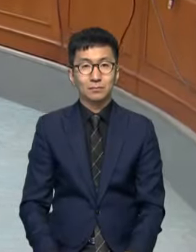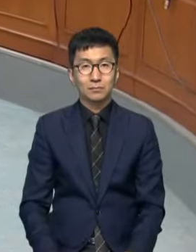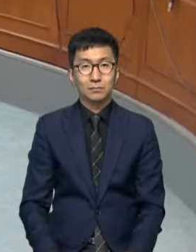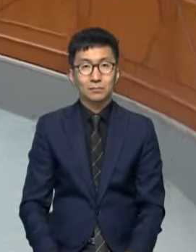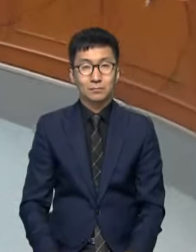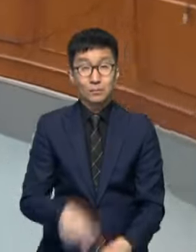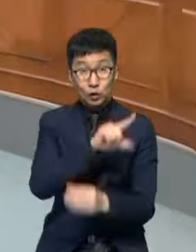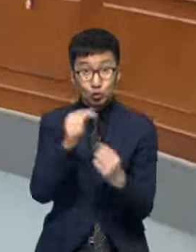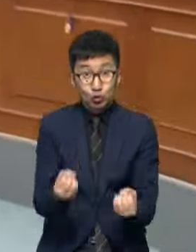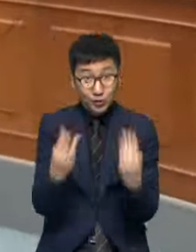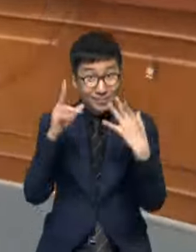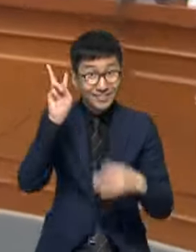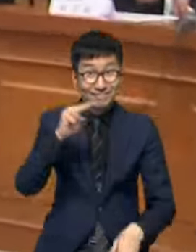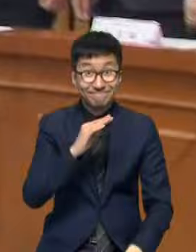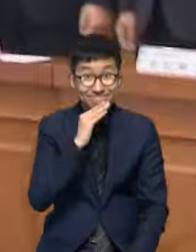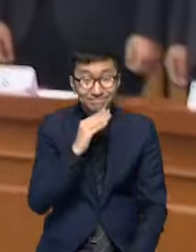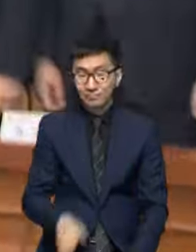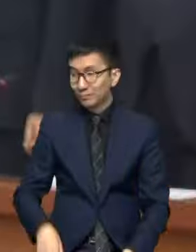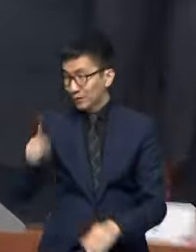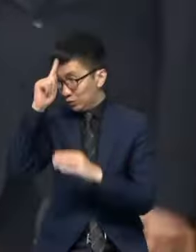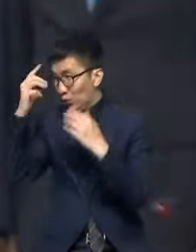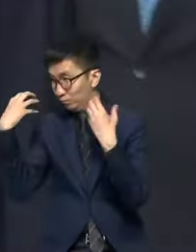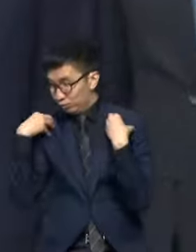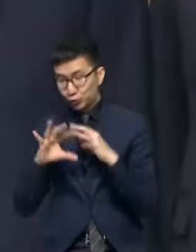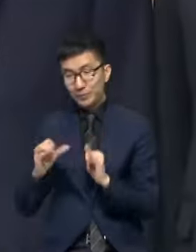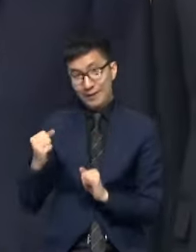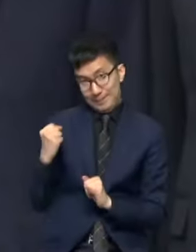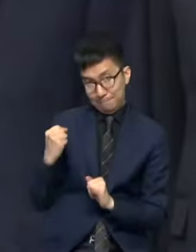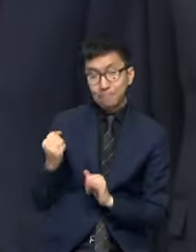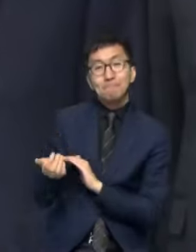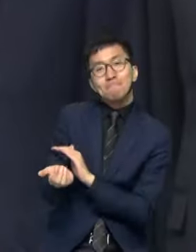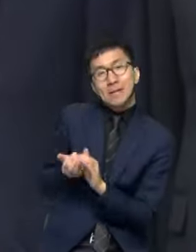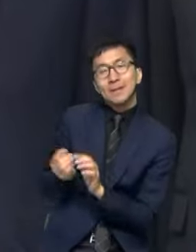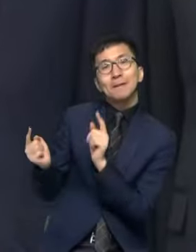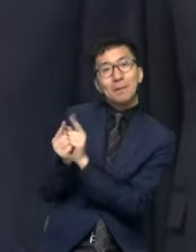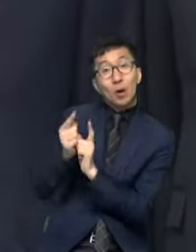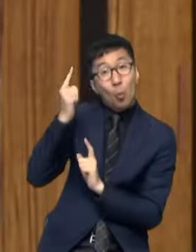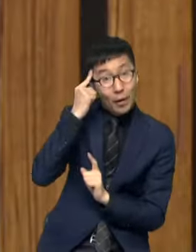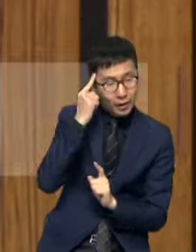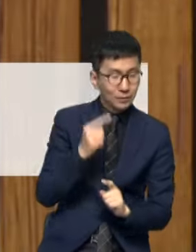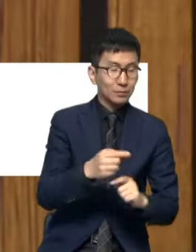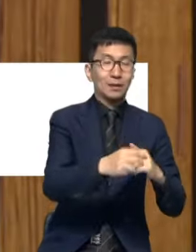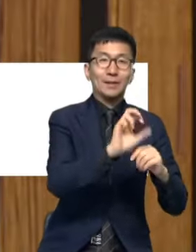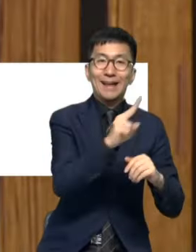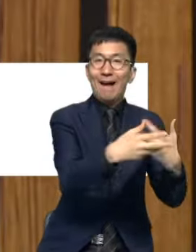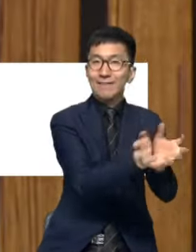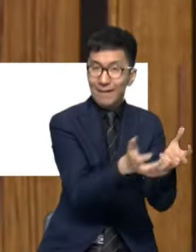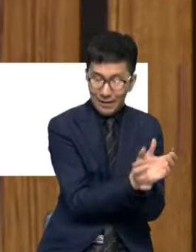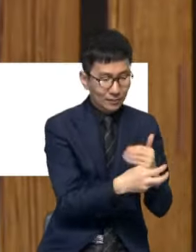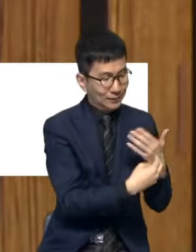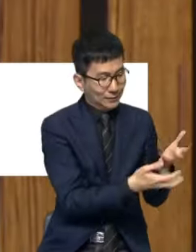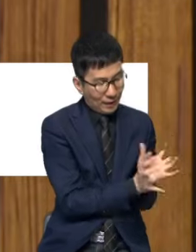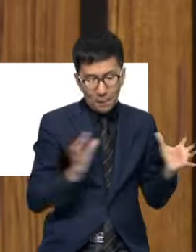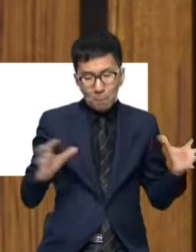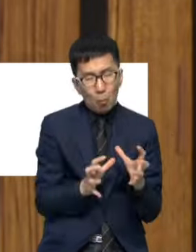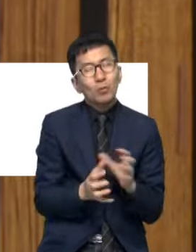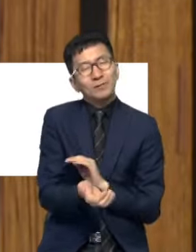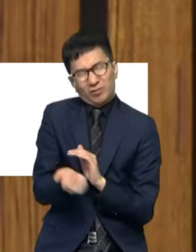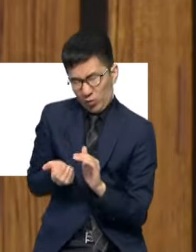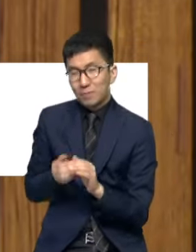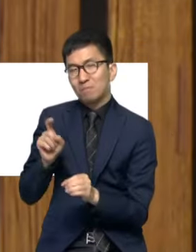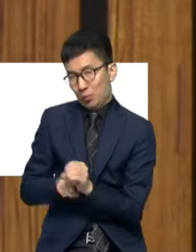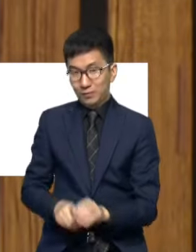추석 연휴를 앞두고 여야 의정 협의체 구성을 논의하기 위해 한자리에 모인 정부와 여당. 의제 제한도 없고 출발을 위한